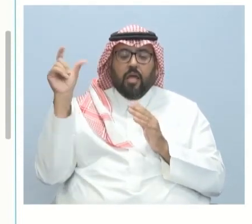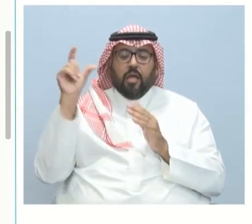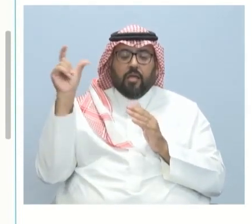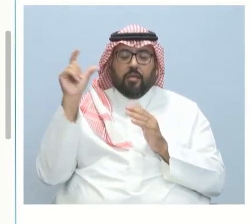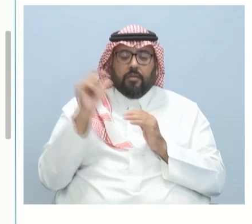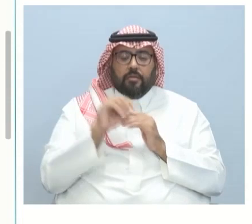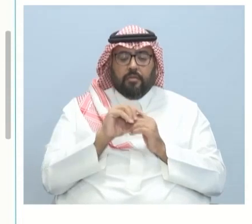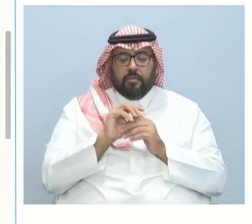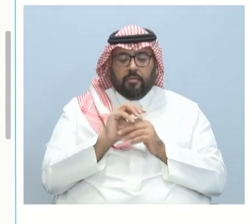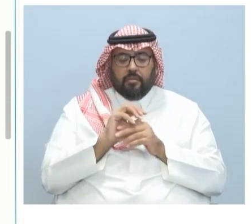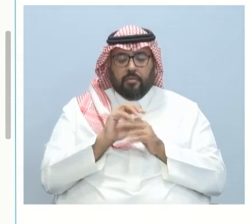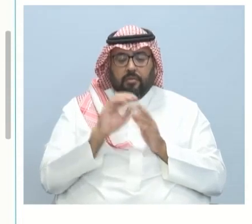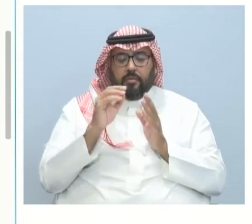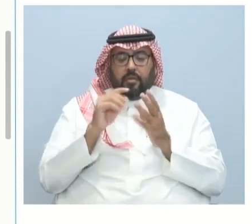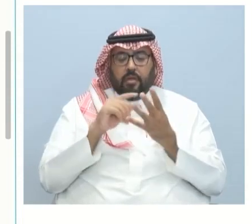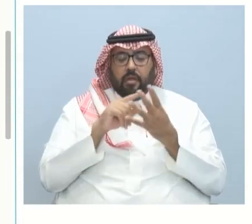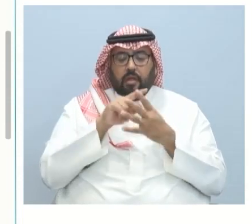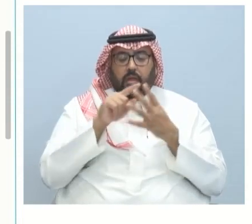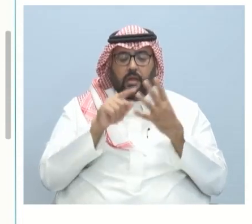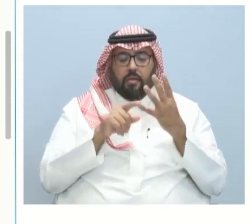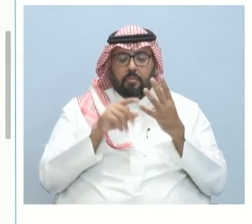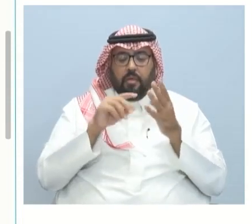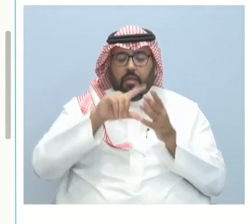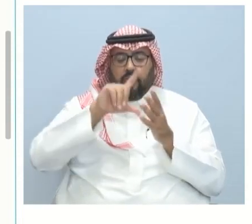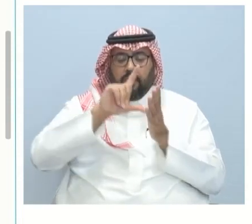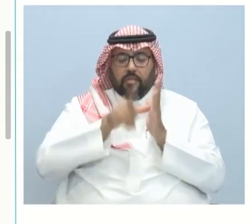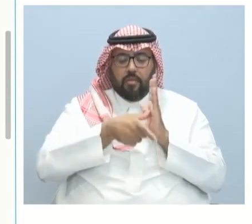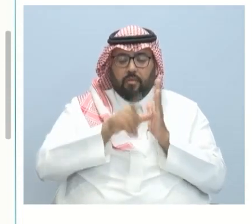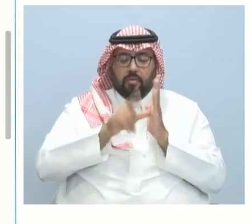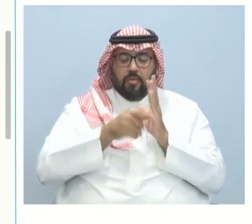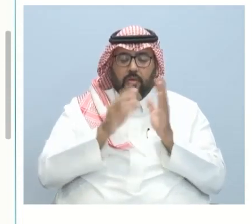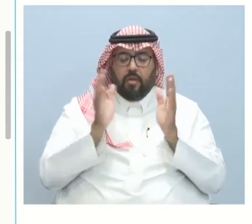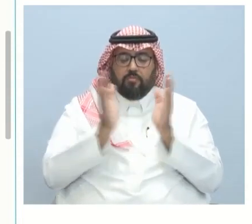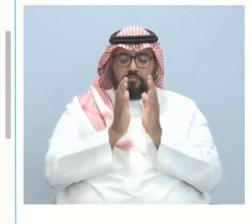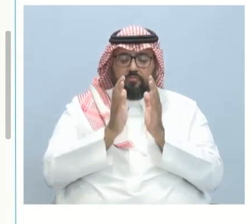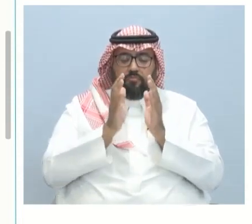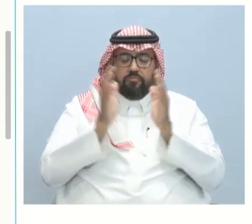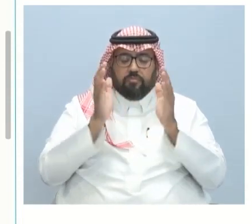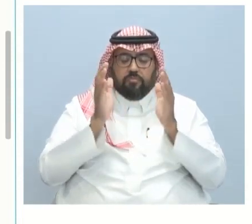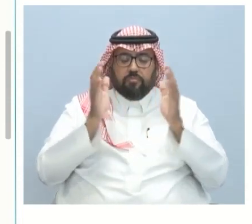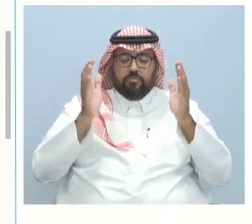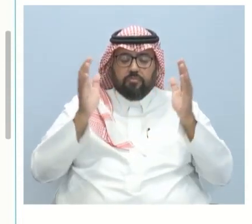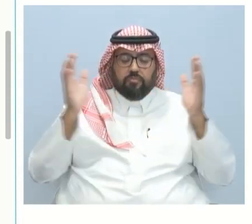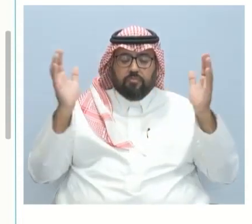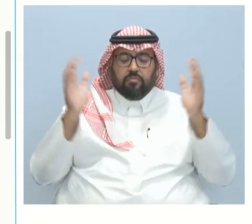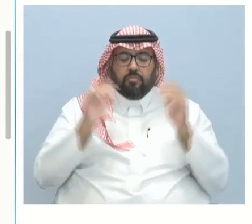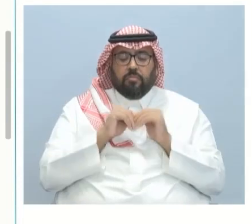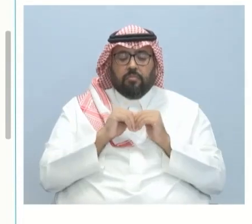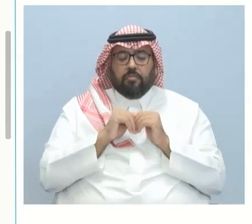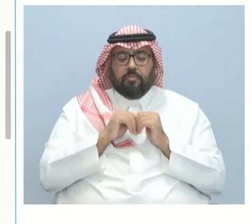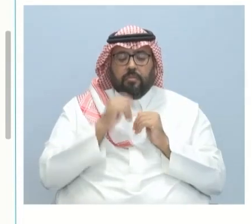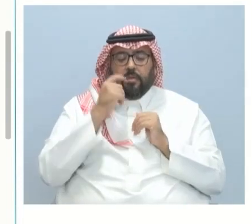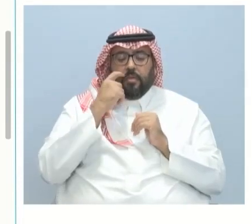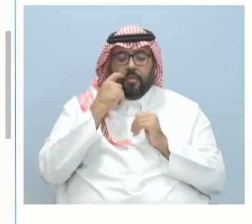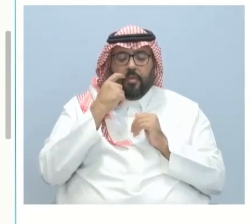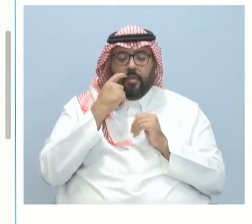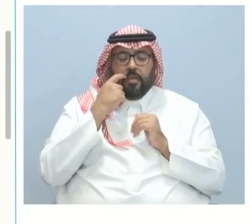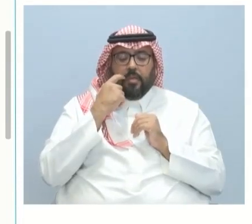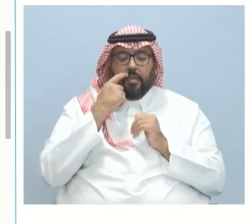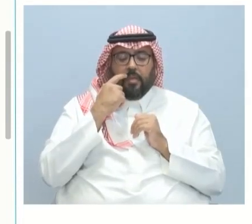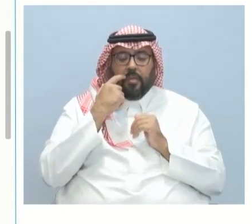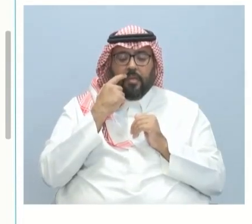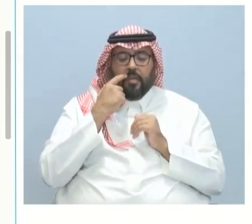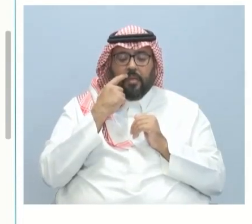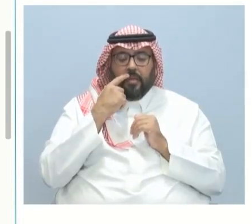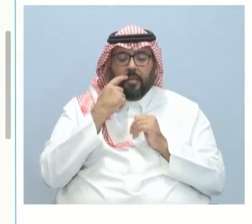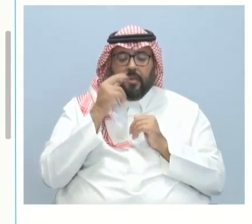الزرقاء قام برسم اربع دوائر مختلفه الحجم دائره سوداء دائره حمراء ودائره خضراء ودائره